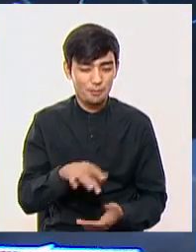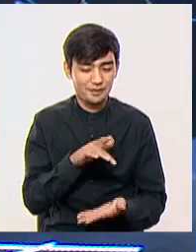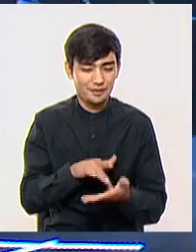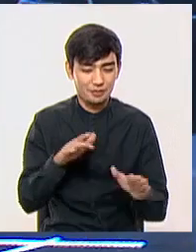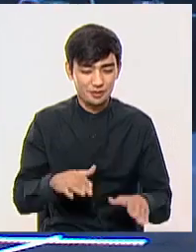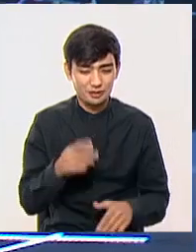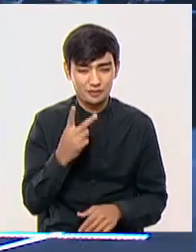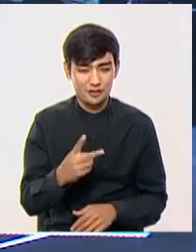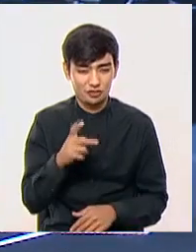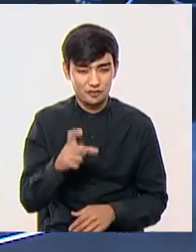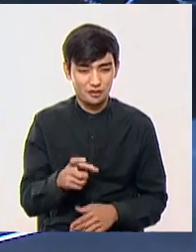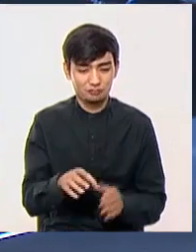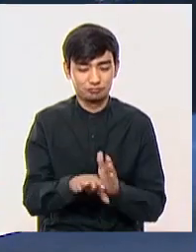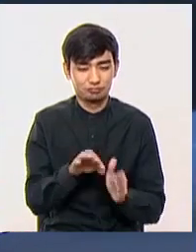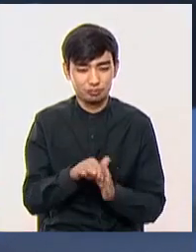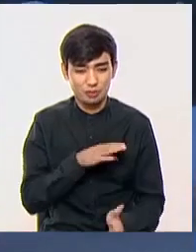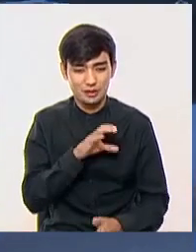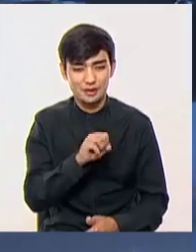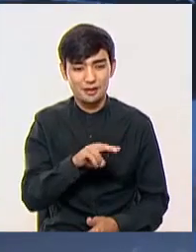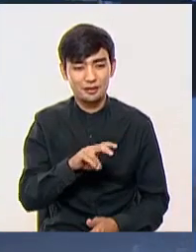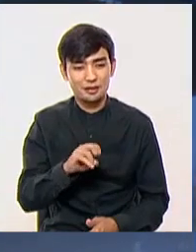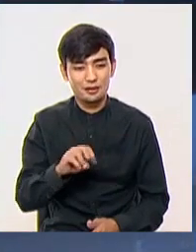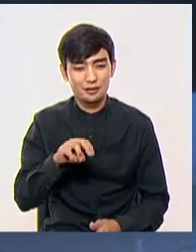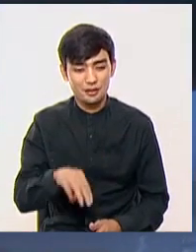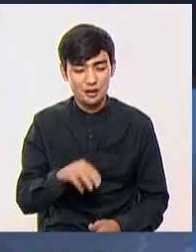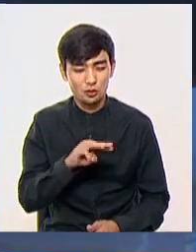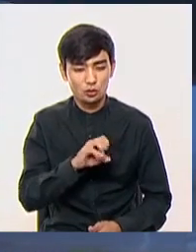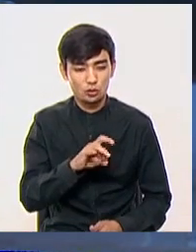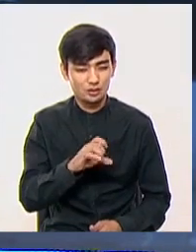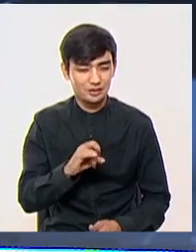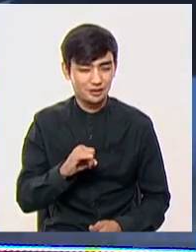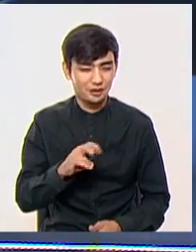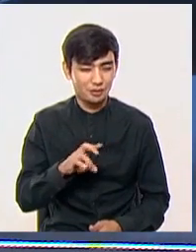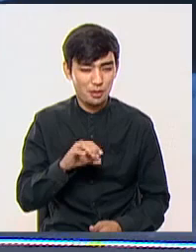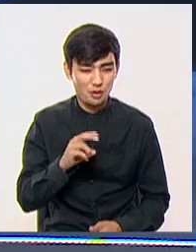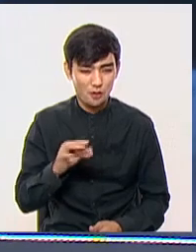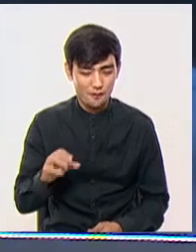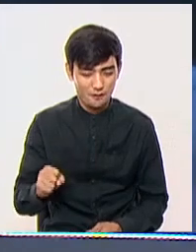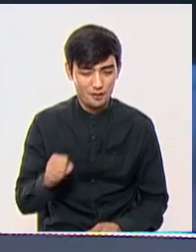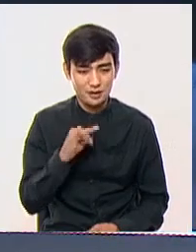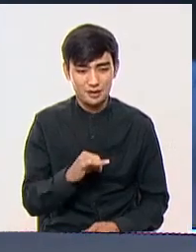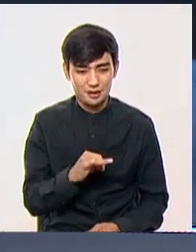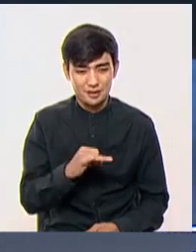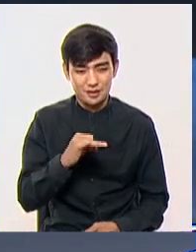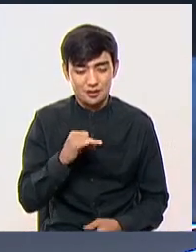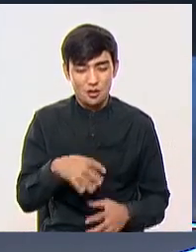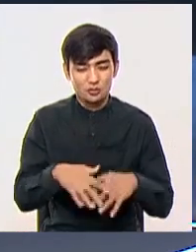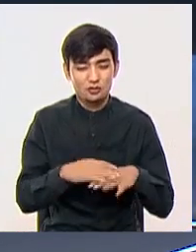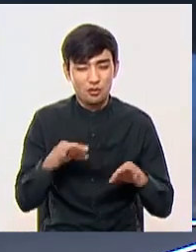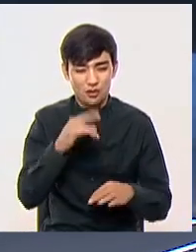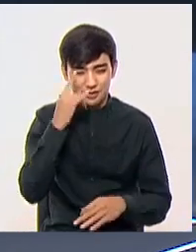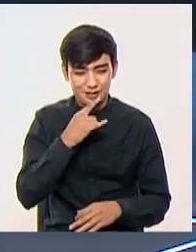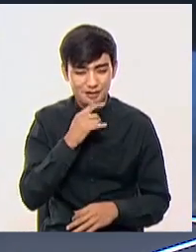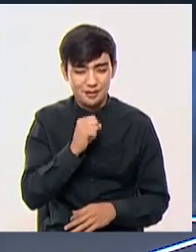двух кандидатов. Это Салтанат Турсынбекова от общественного объединения «Казах аналары Дестурге жол» и Нурлана Уизбаев